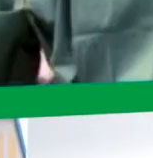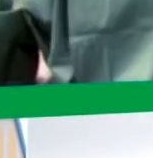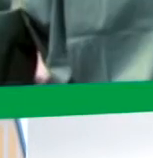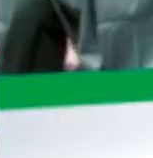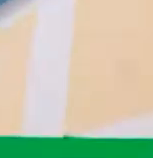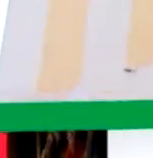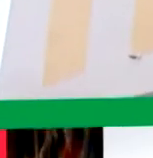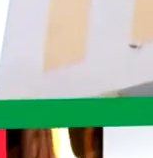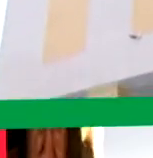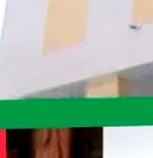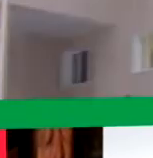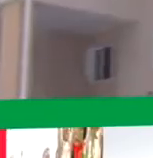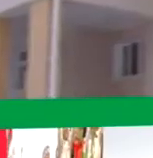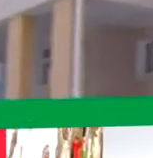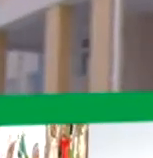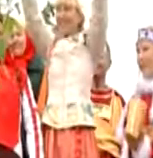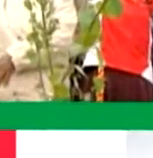МУЗЫКАЛЬНАЯ ЗАСТАВКА